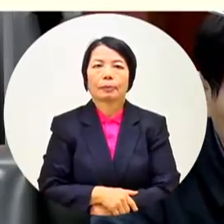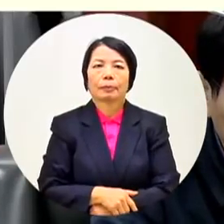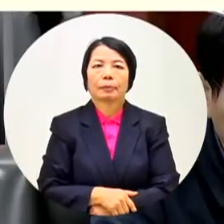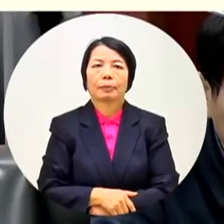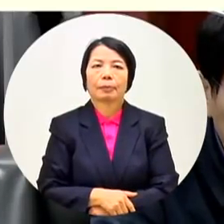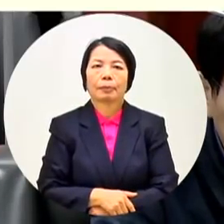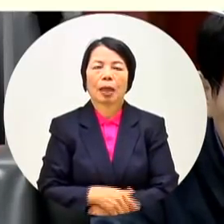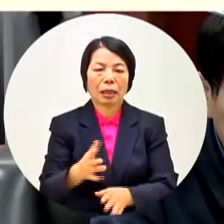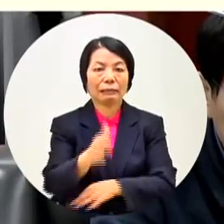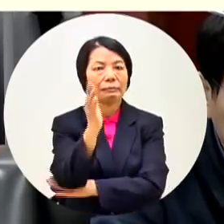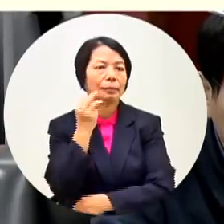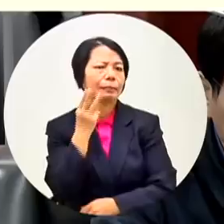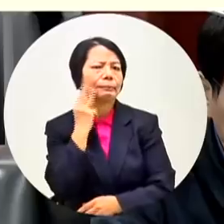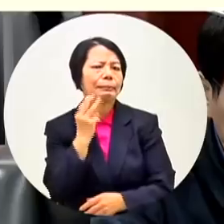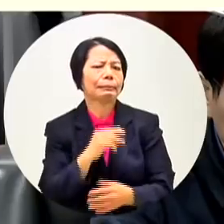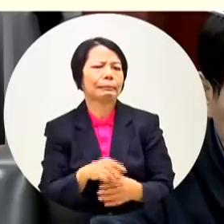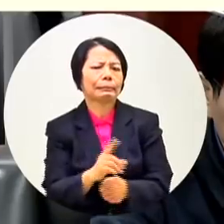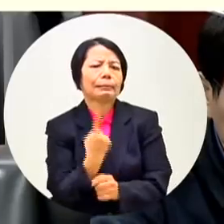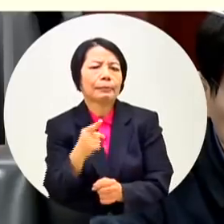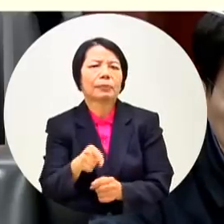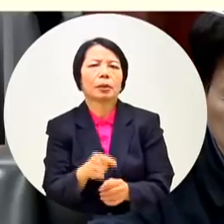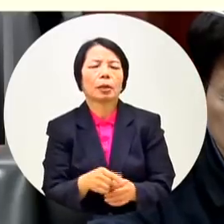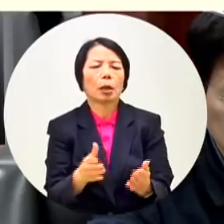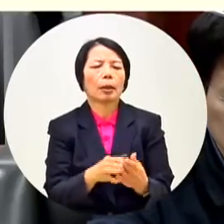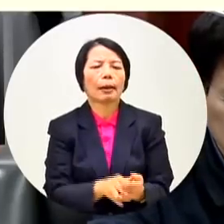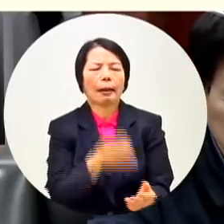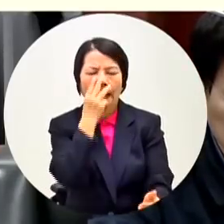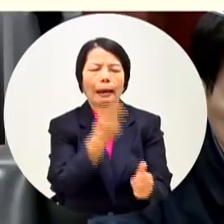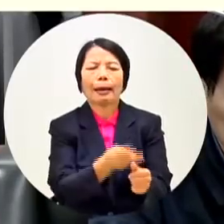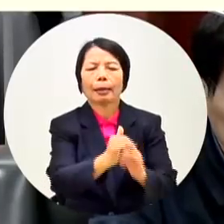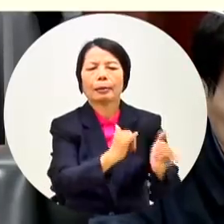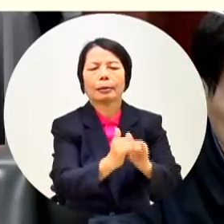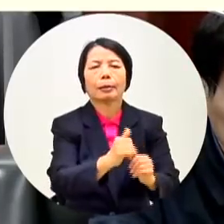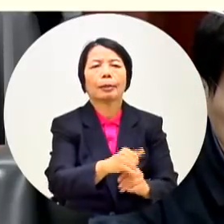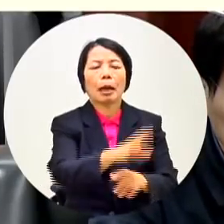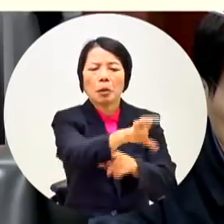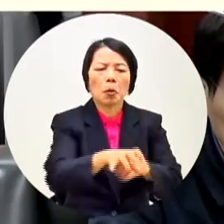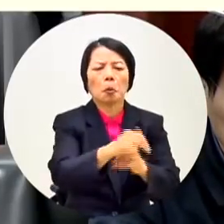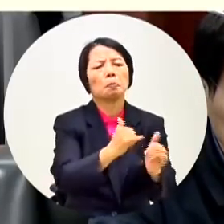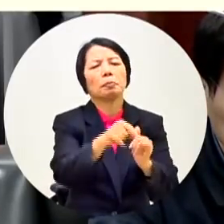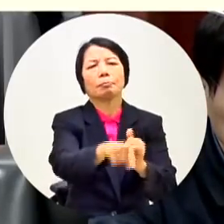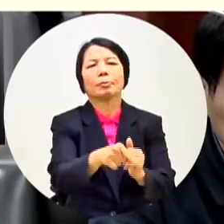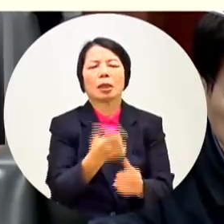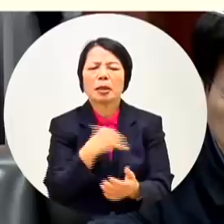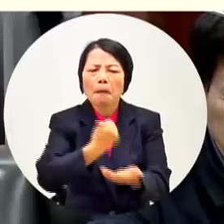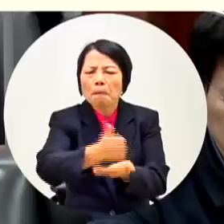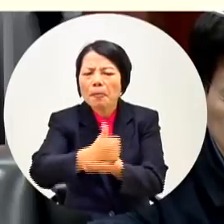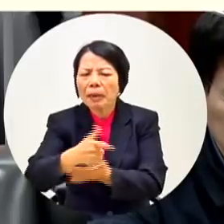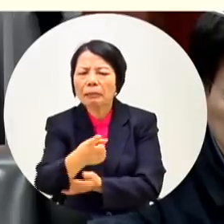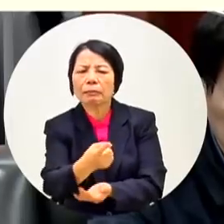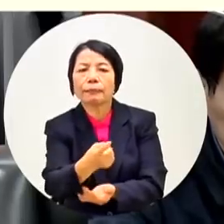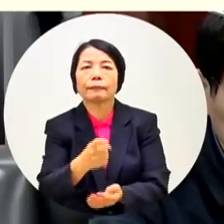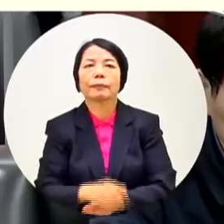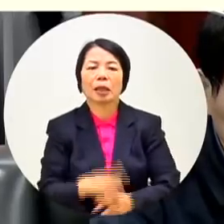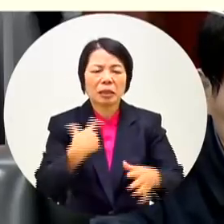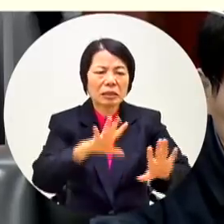着咱的百姓，物件卖出去无效，哦，即阵啊，咱的甘麦蜜啦，咱的野莲无人买，